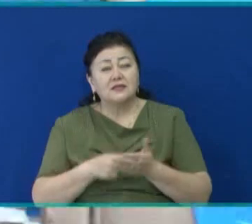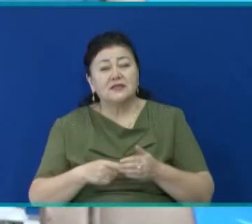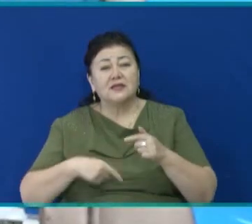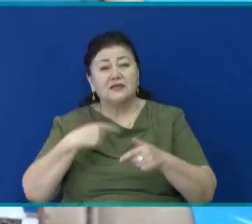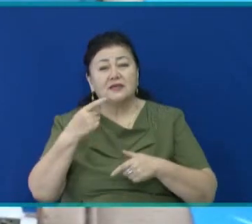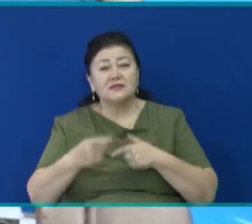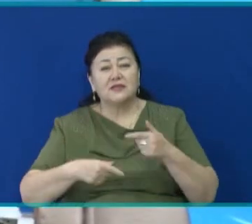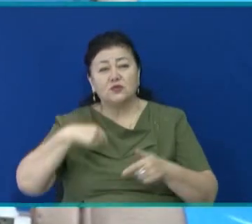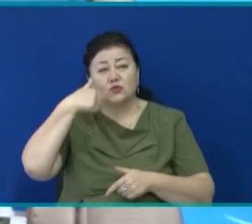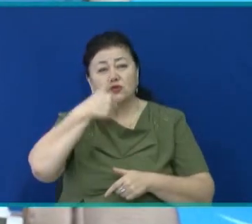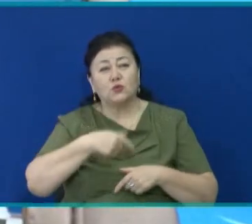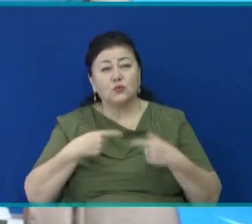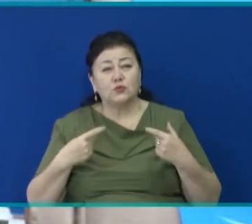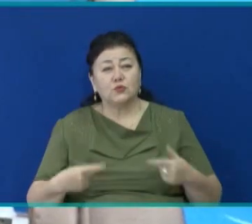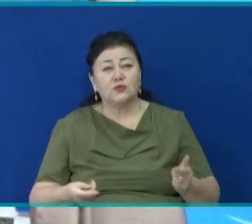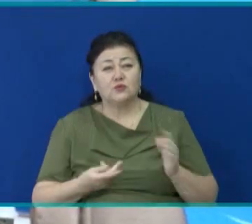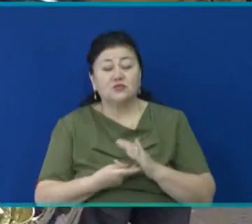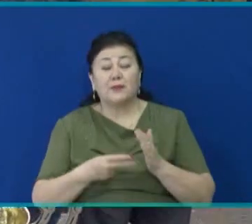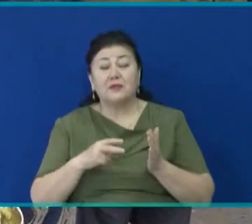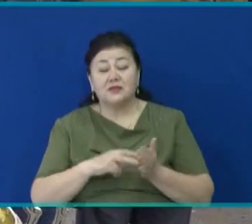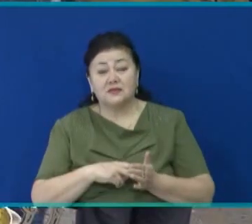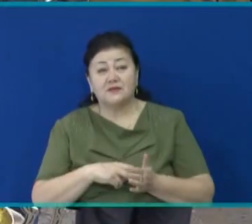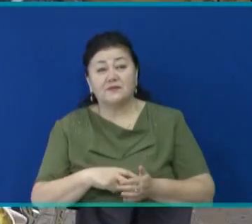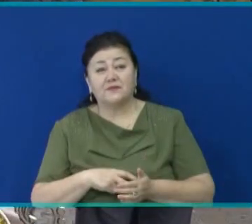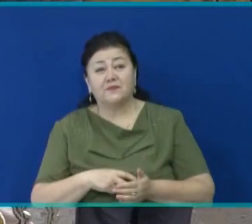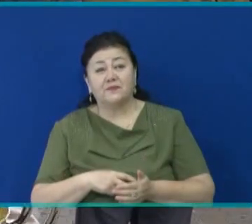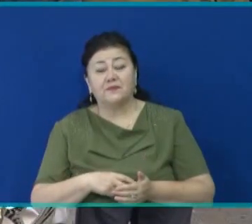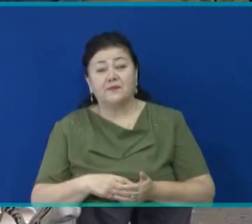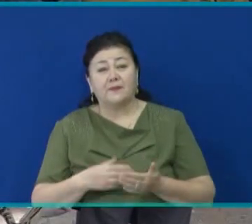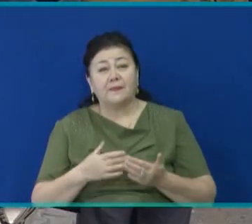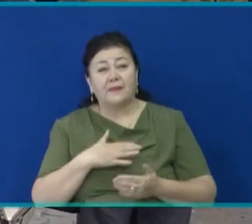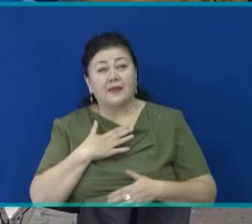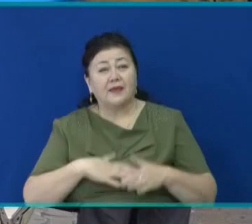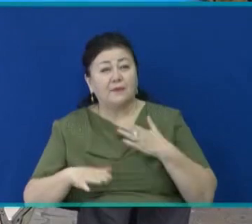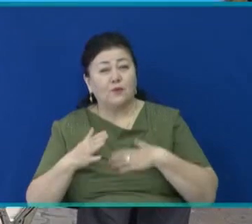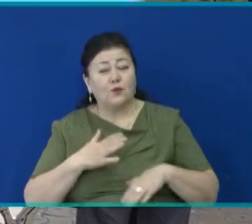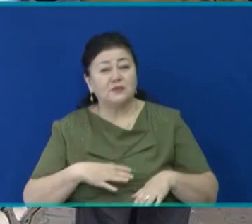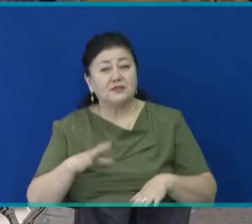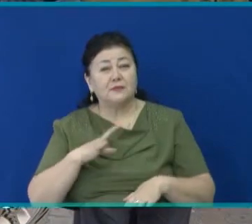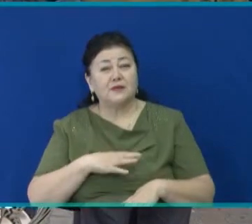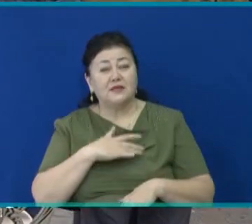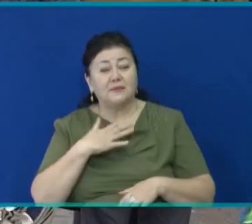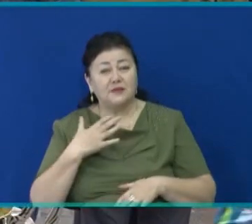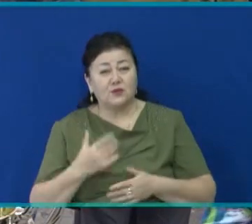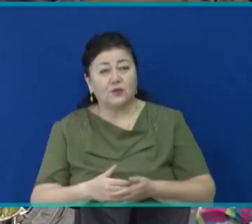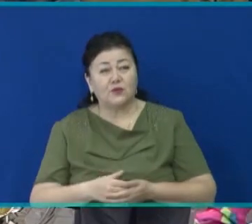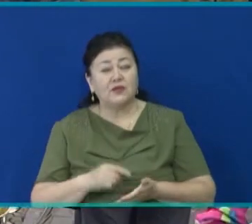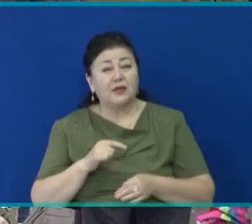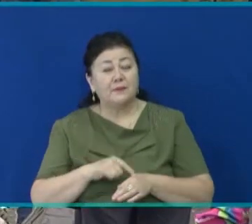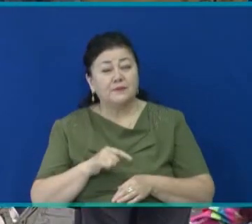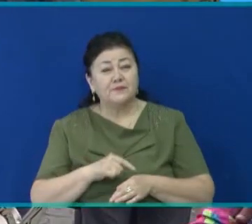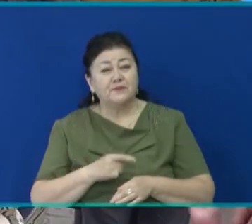год. Эмоции были самые лучшие. Таких эмоций у меня, наверное, никогда не было. Я